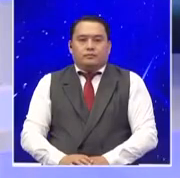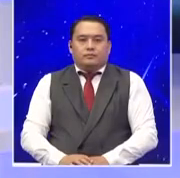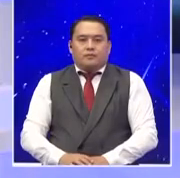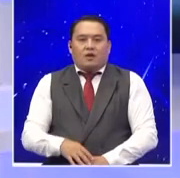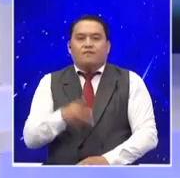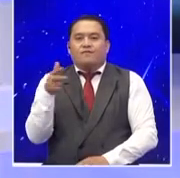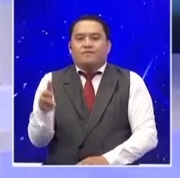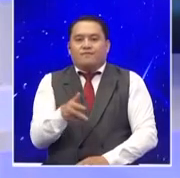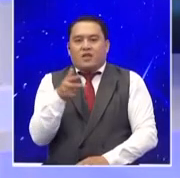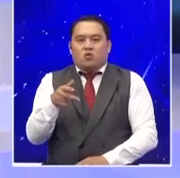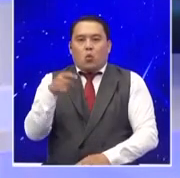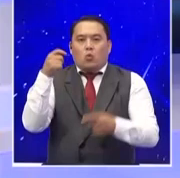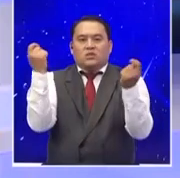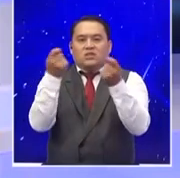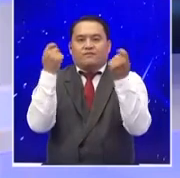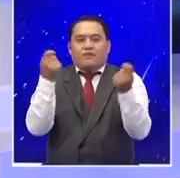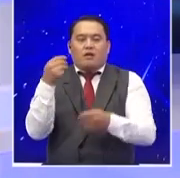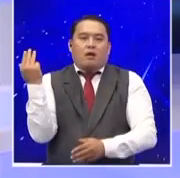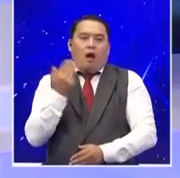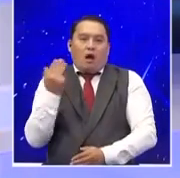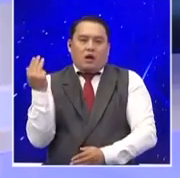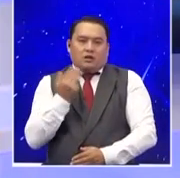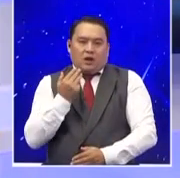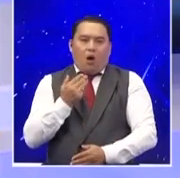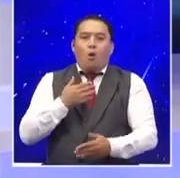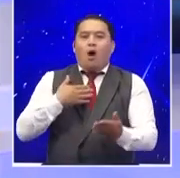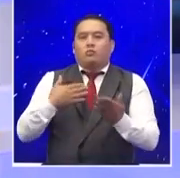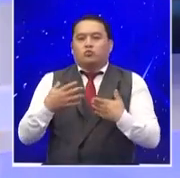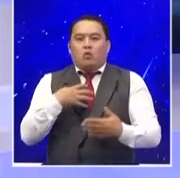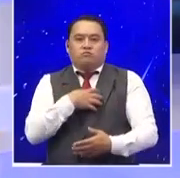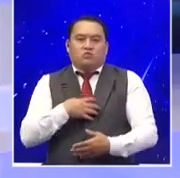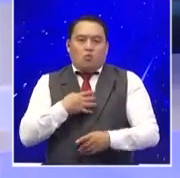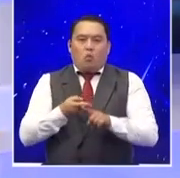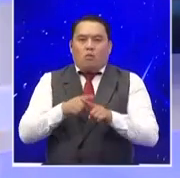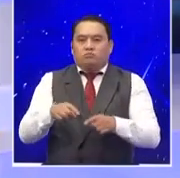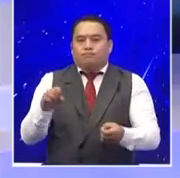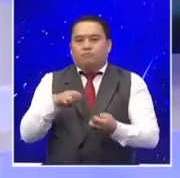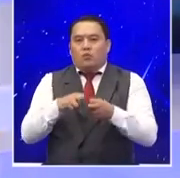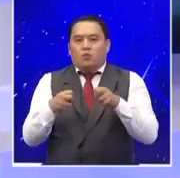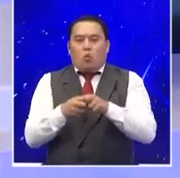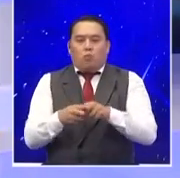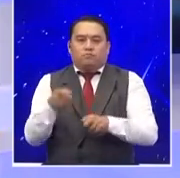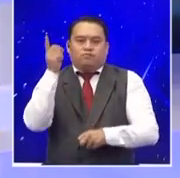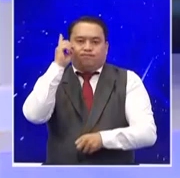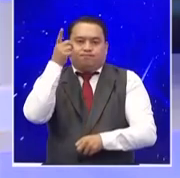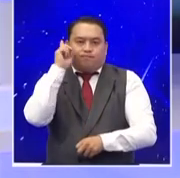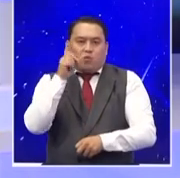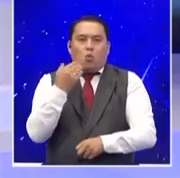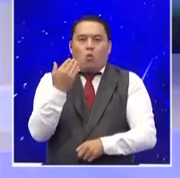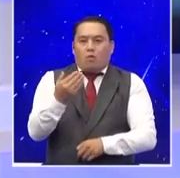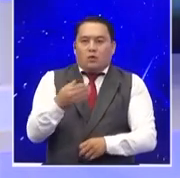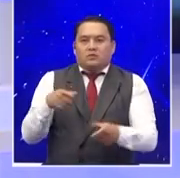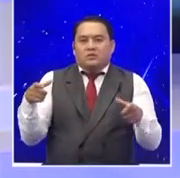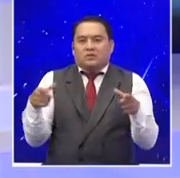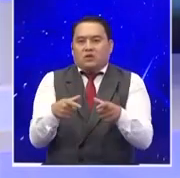Видео с одной из свадеб в Актау обсуждают пользователи сети. О ней стало известно благодаря скандальному инстаграм-блогеру, ранее задержанному